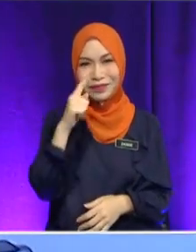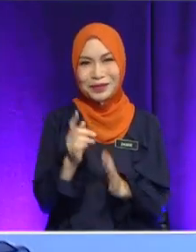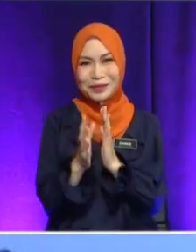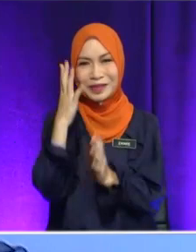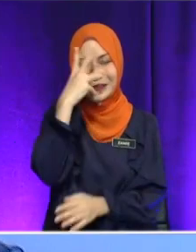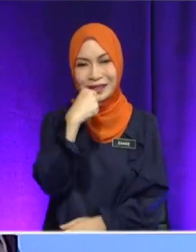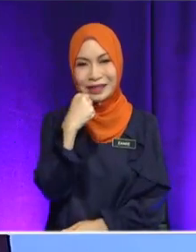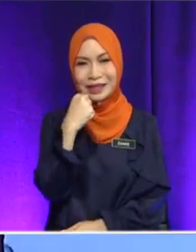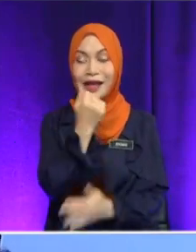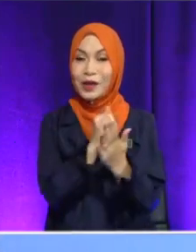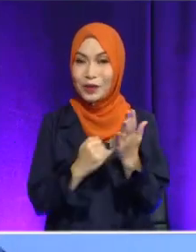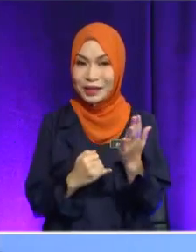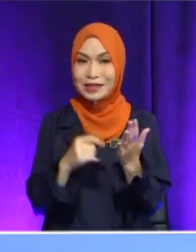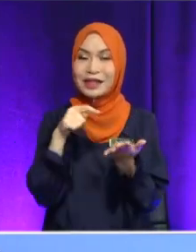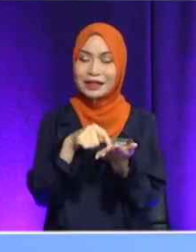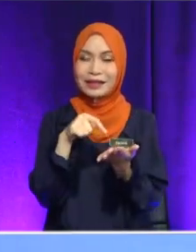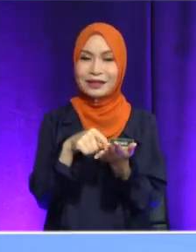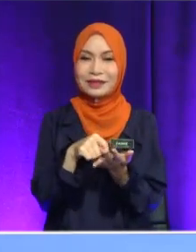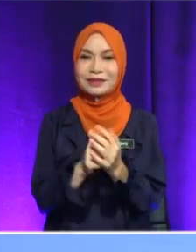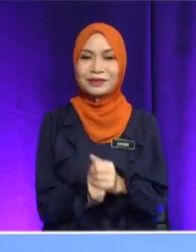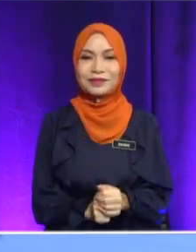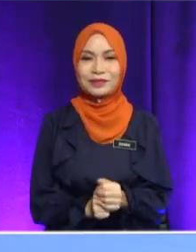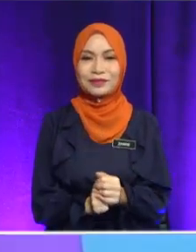guysnya yang manis satu